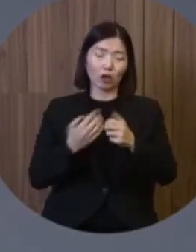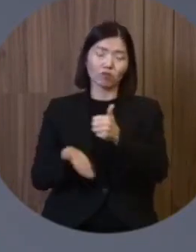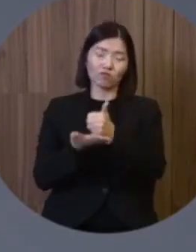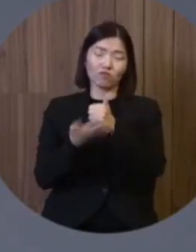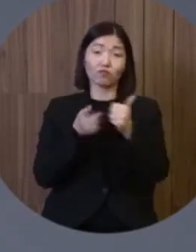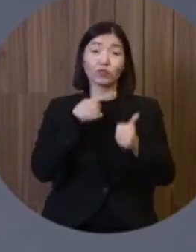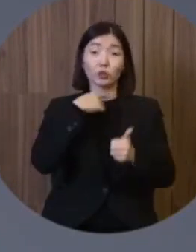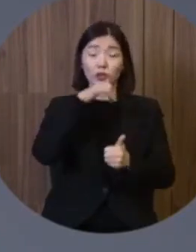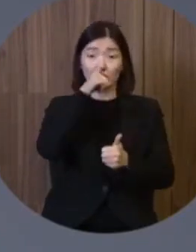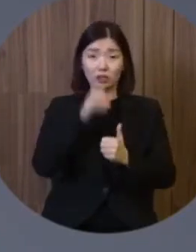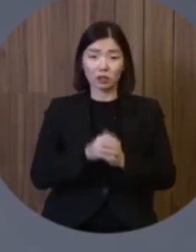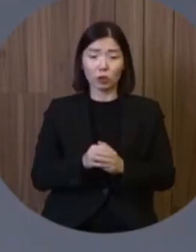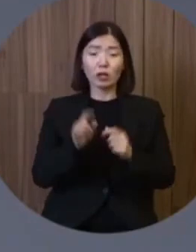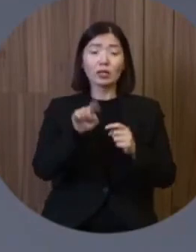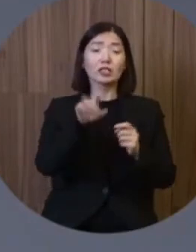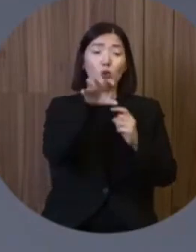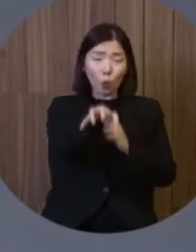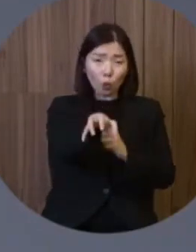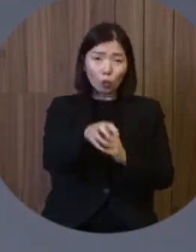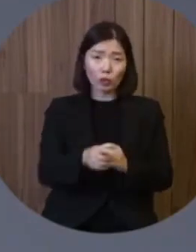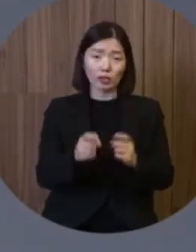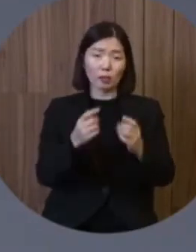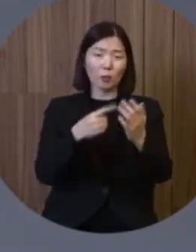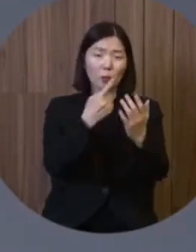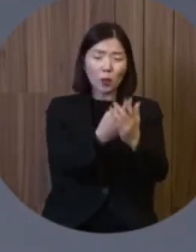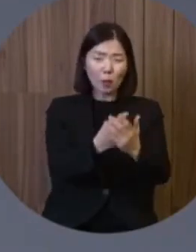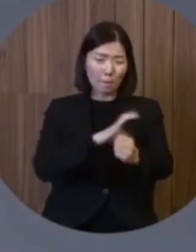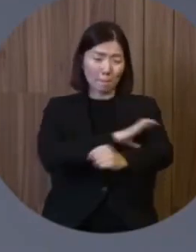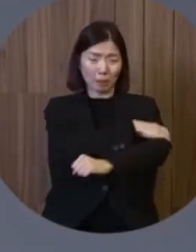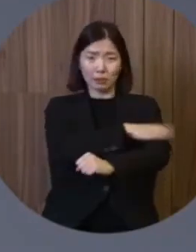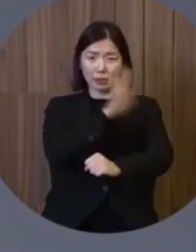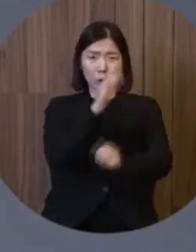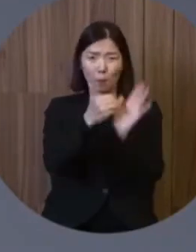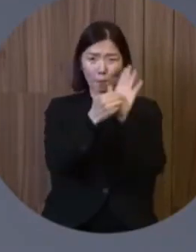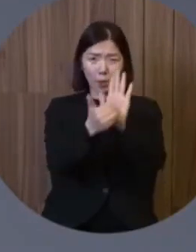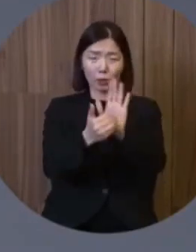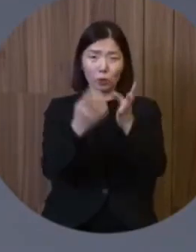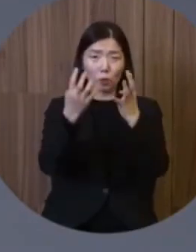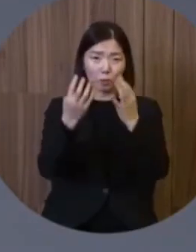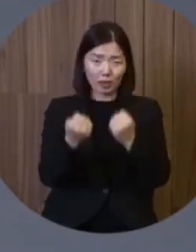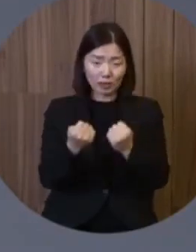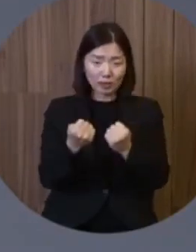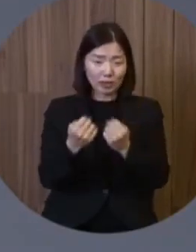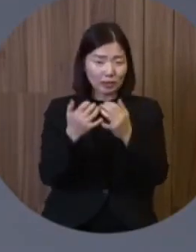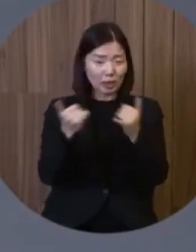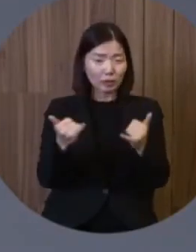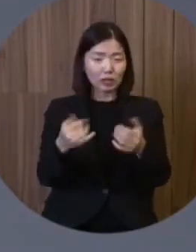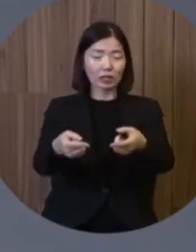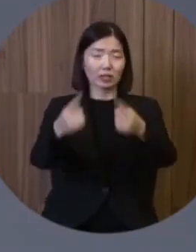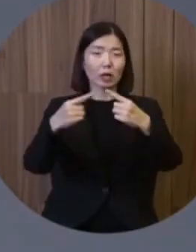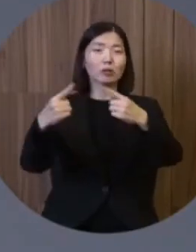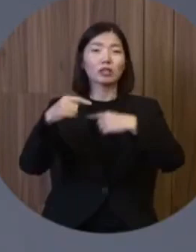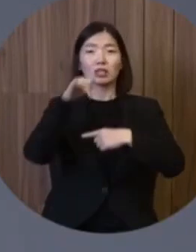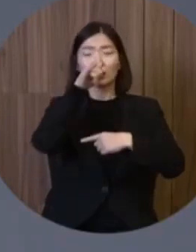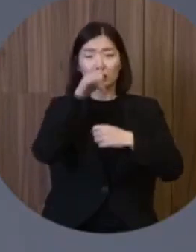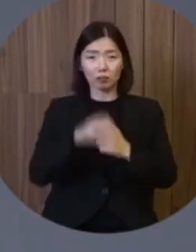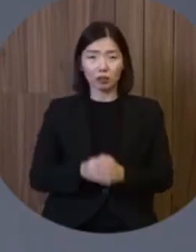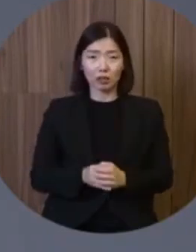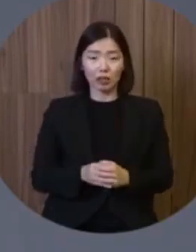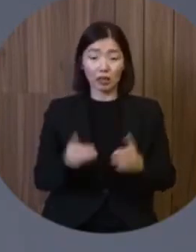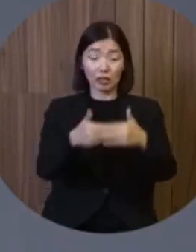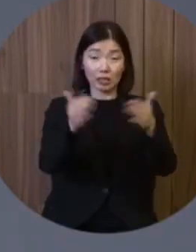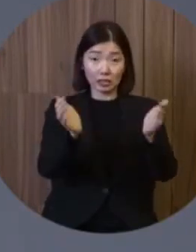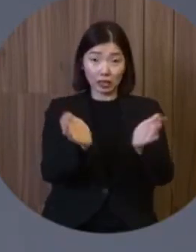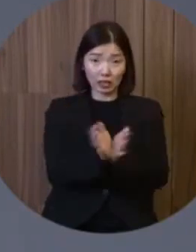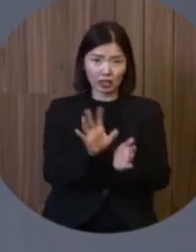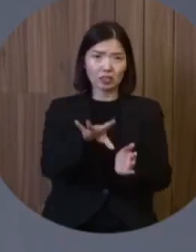극찬하셨습니다. 현장의 목소리로 갑질을 막아내고 많은 을들이 민주당에 입당했습니다. 역시 정당